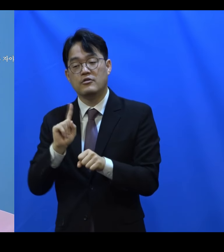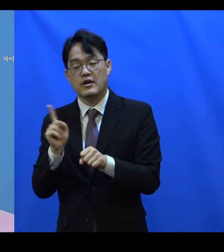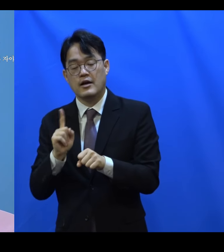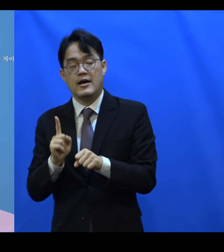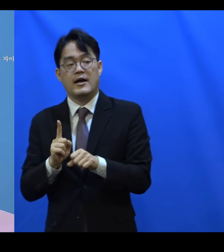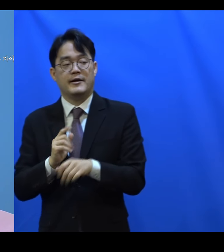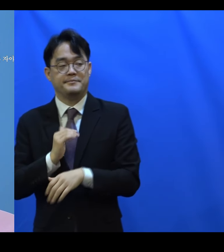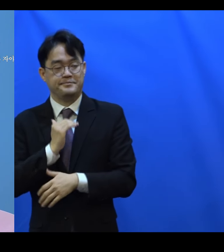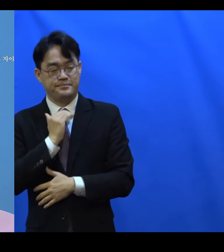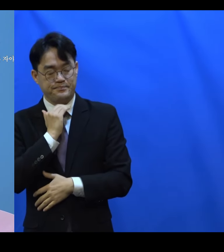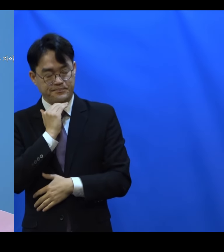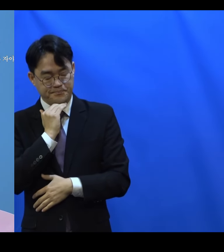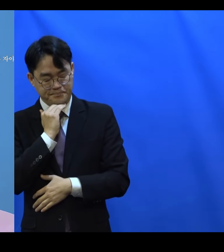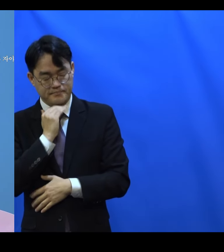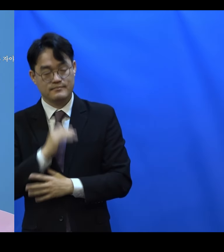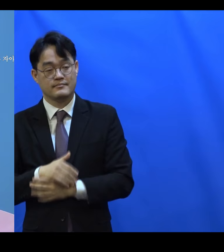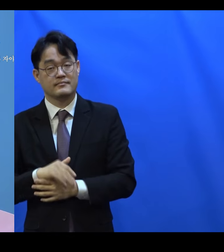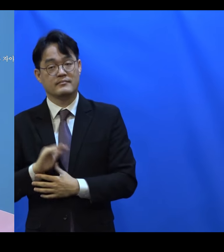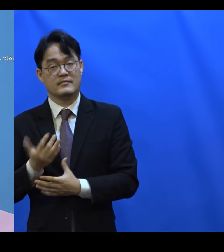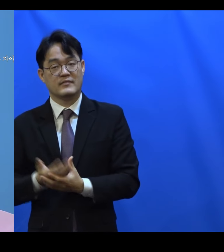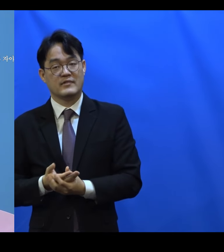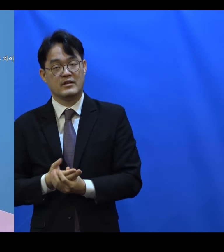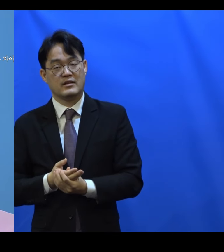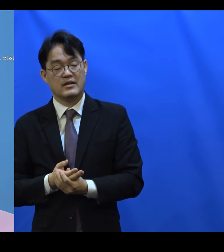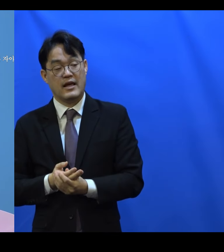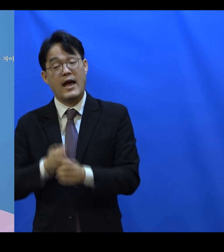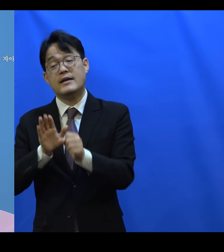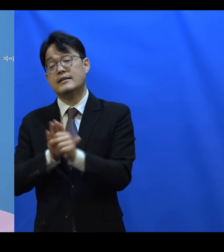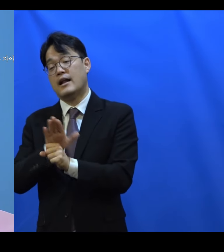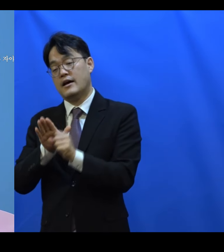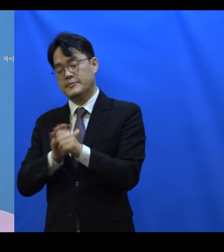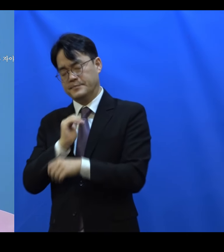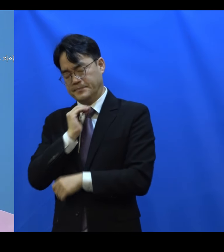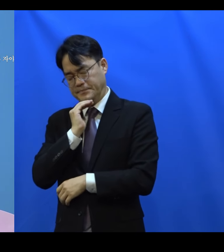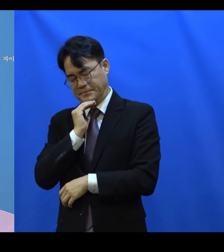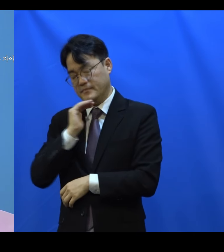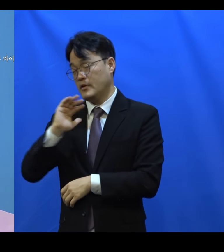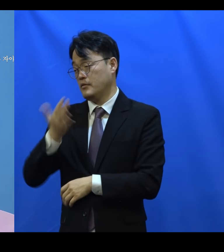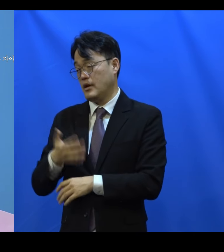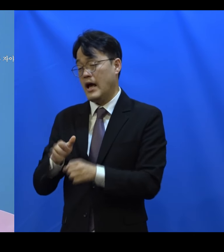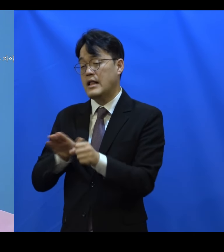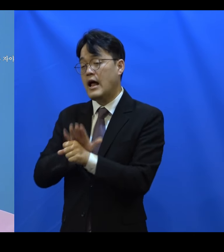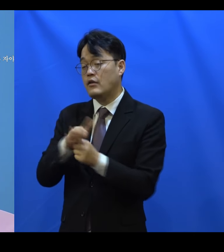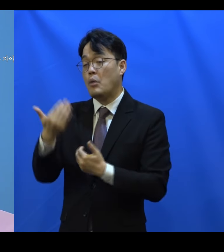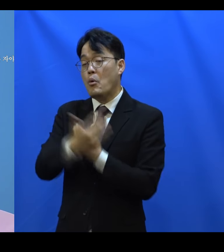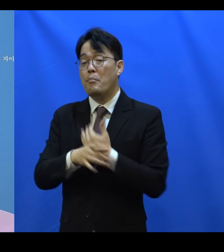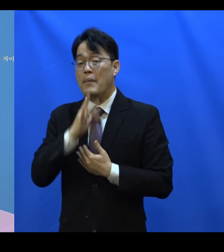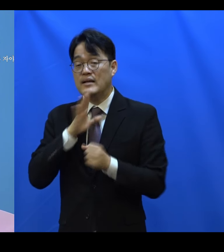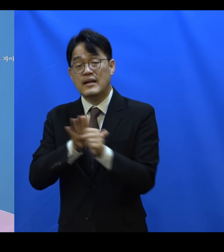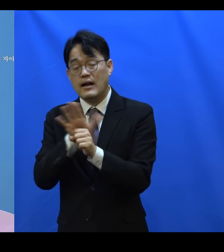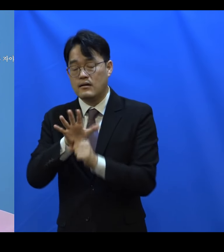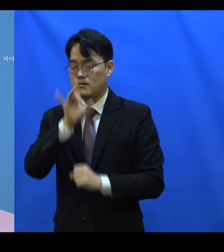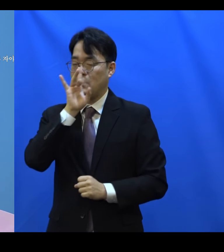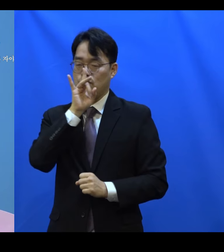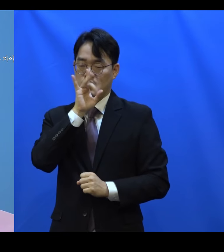몸을 요구하는 사람, 사랑이 아니에요. 육체적 탐닉만 남습니다. 그것은 사랑이 아니라